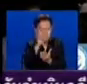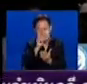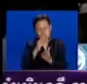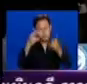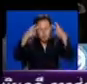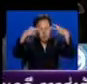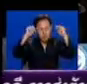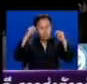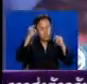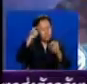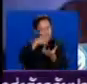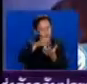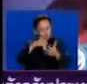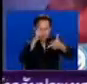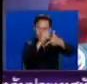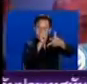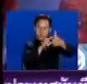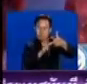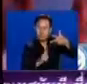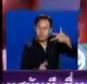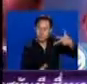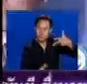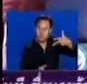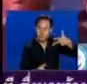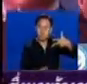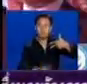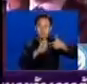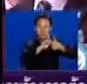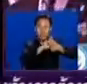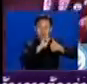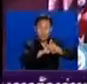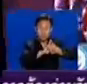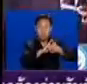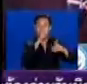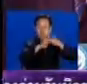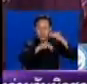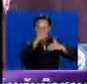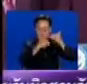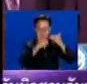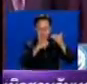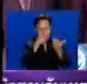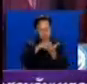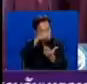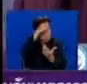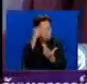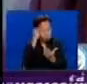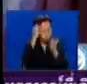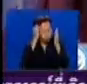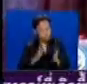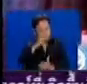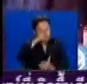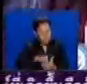าจะใช้3หลักการเพื่อปฏิรูปการศึกษาโดยเน้นการพัฒนาคุณภาพมาตรฐานการศึกษาและการเรียนรู้ของคนไ